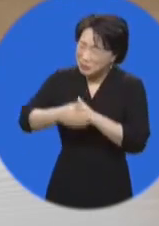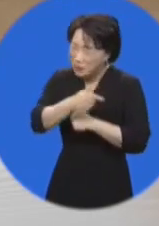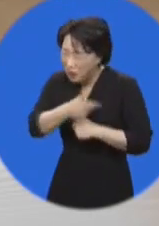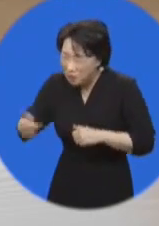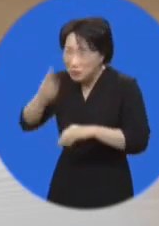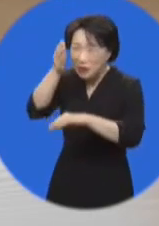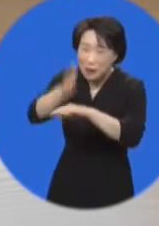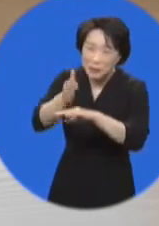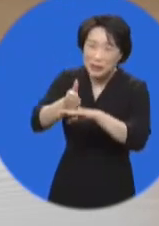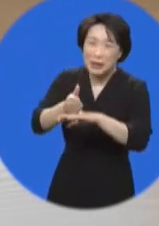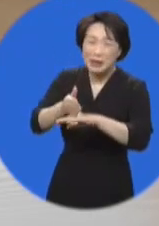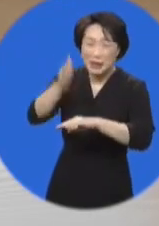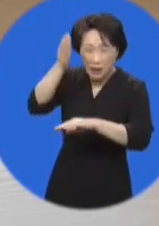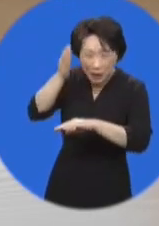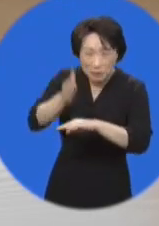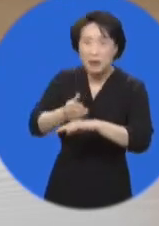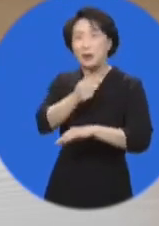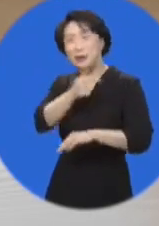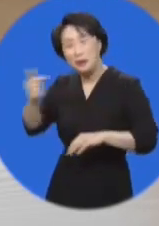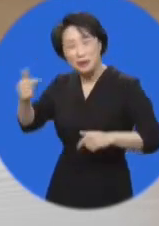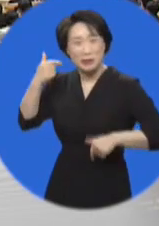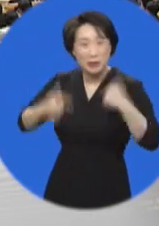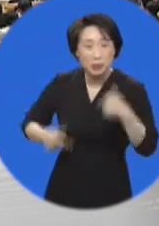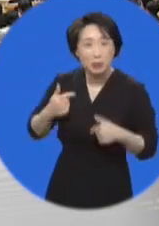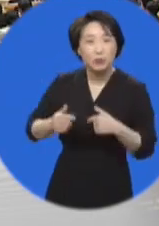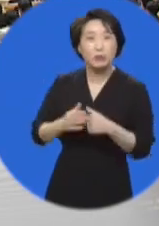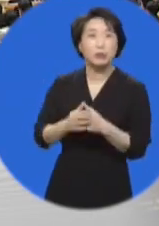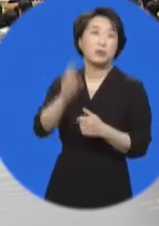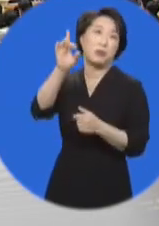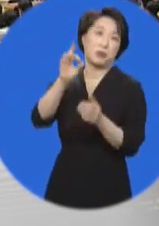너무 감사하고 기쁜 것뿐이야.